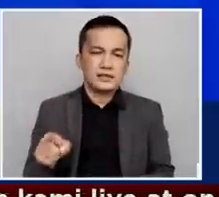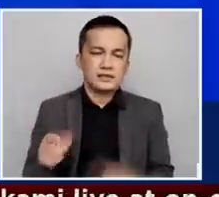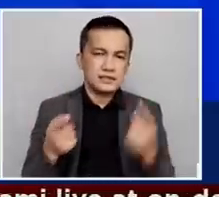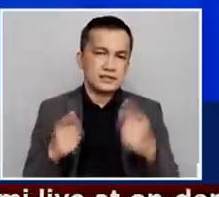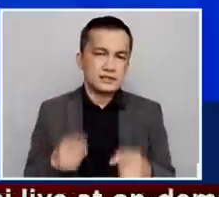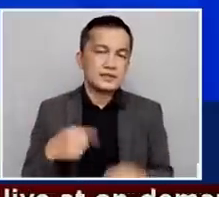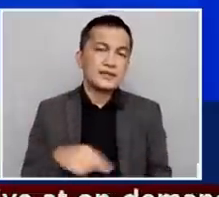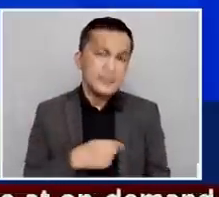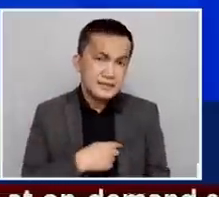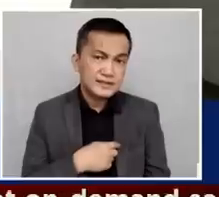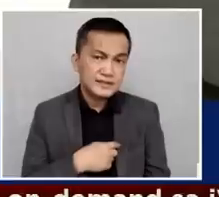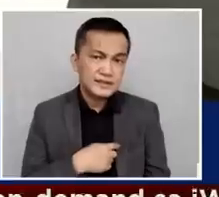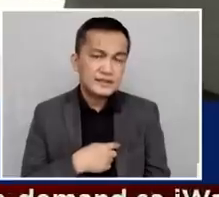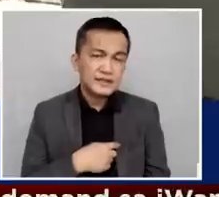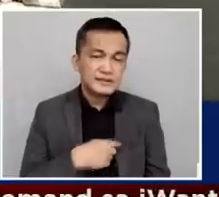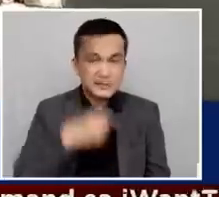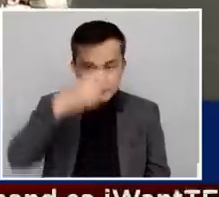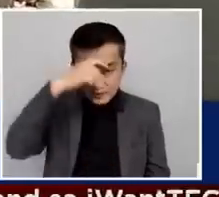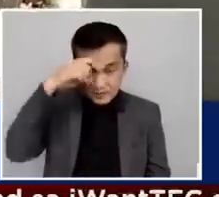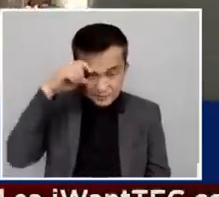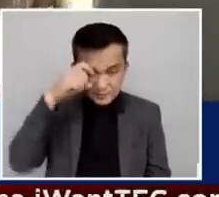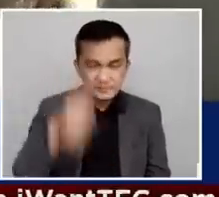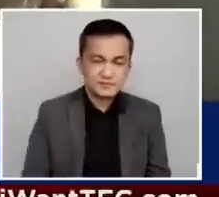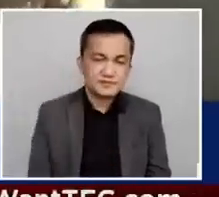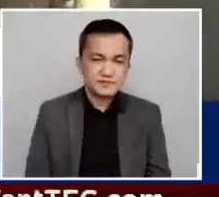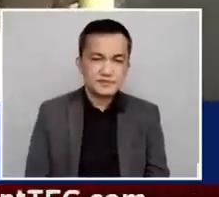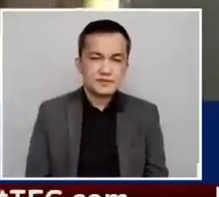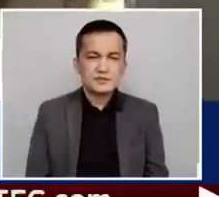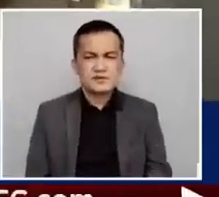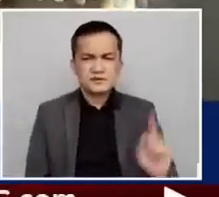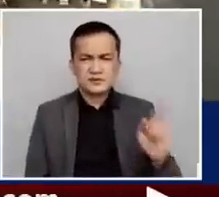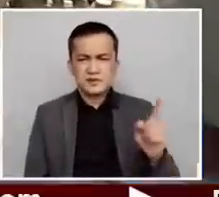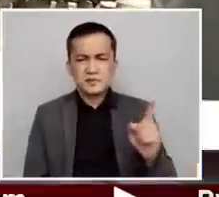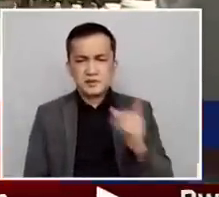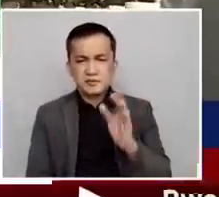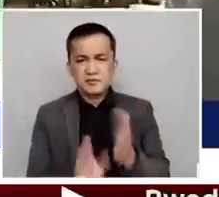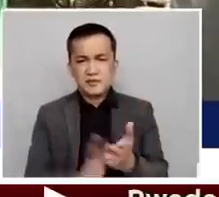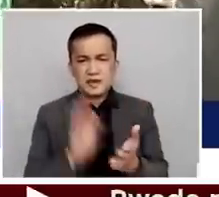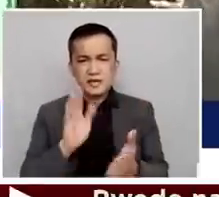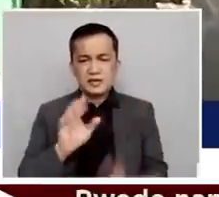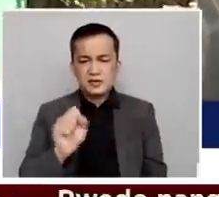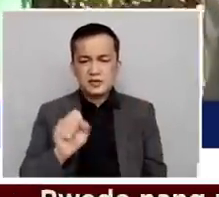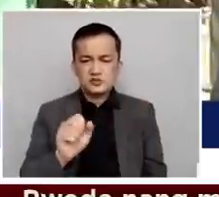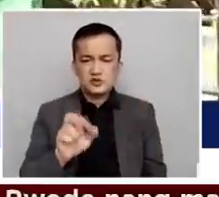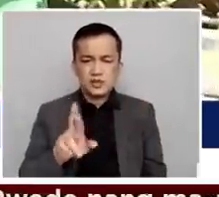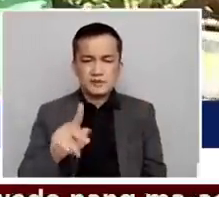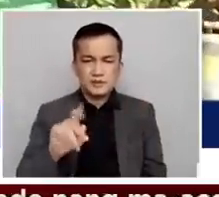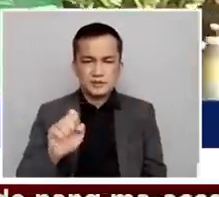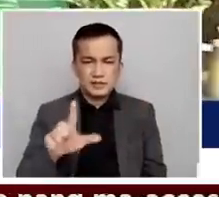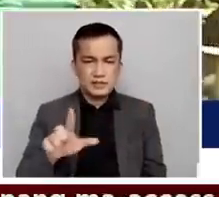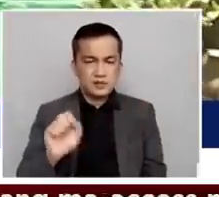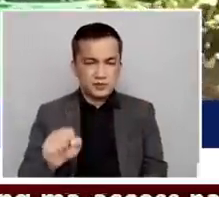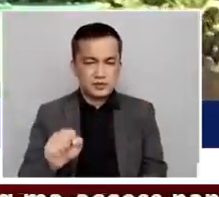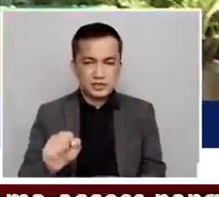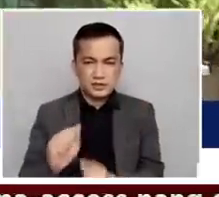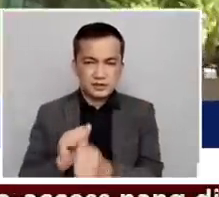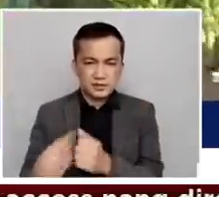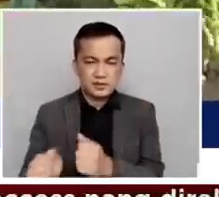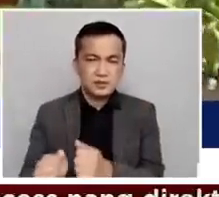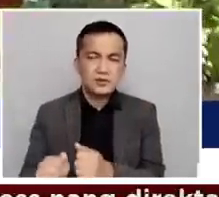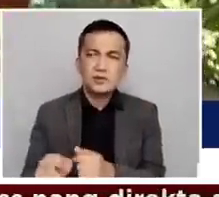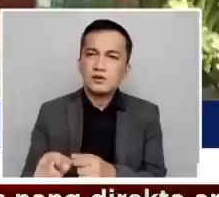sa atin every summer. Totoo namang may kamahalan pa rin ang solar panels, pero pwede pala itong idaan sa